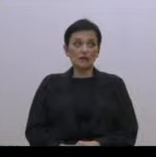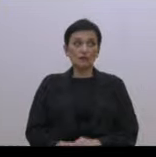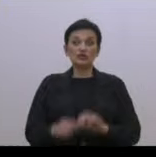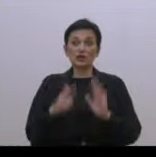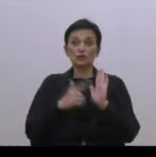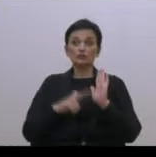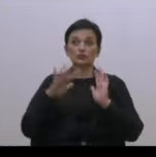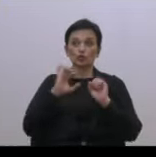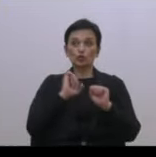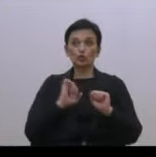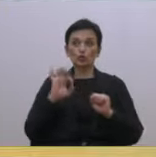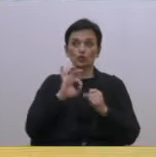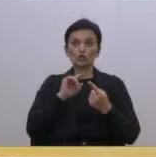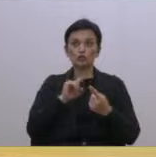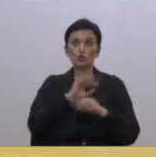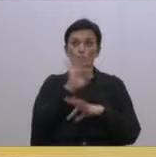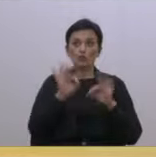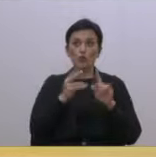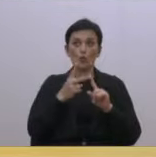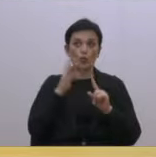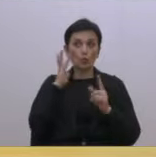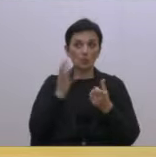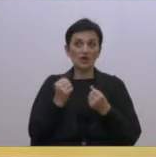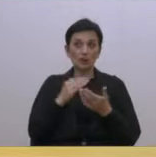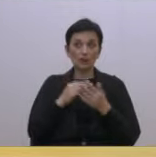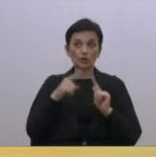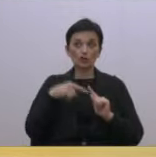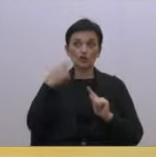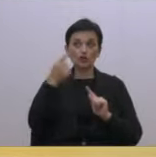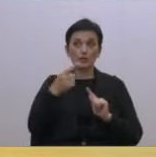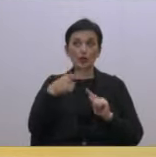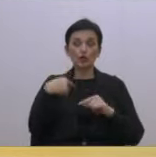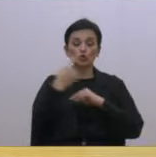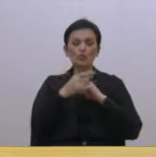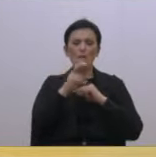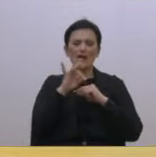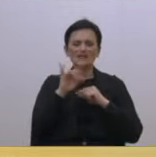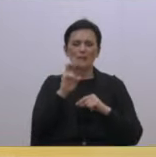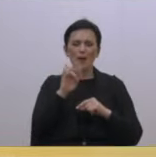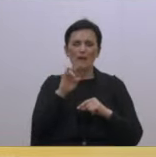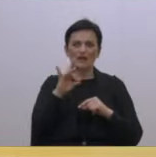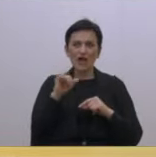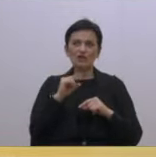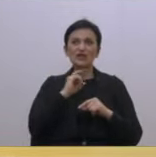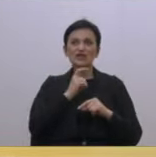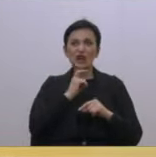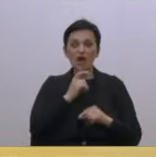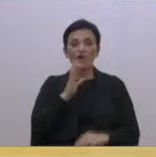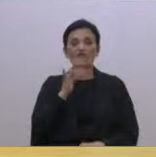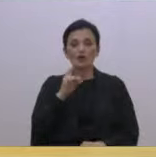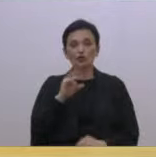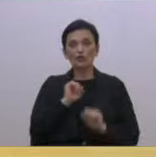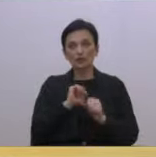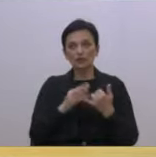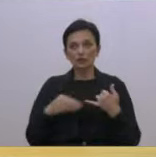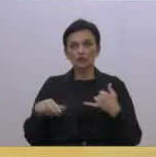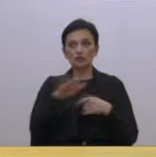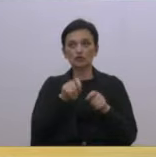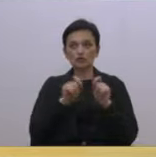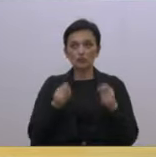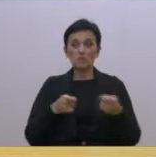Samozat, Hutwedi Mohen, Utinamde, Project Melmosmet, Shemdek, Tushetis, Batara Babaneuris, Dagodi Seda, Washlovan, that's the territory of